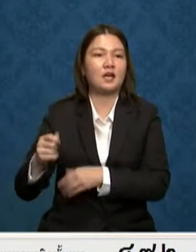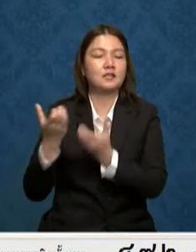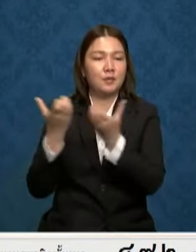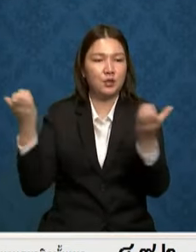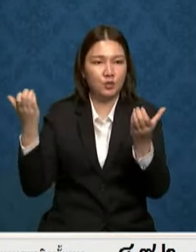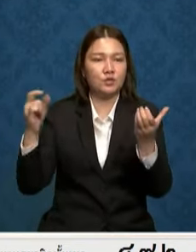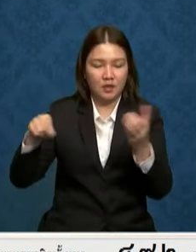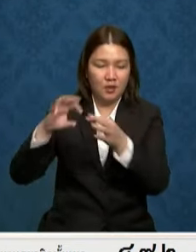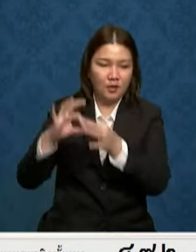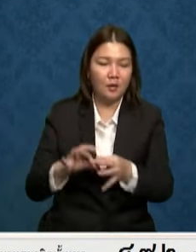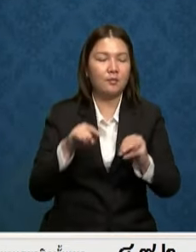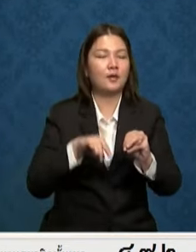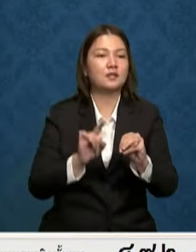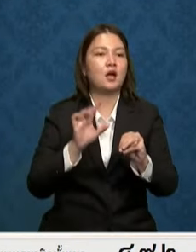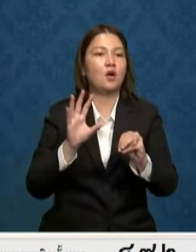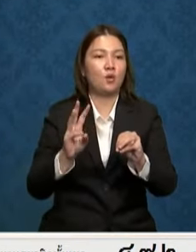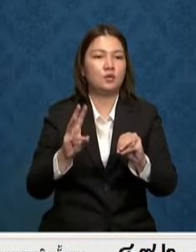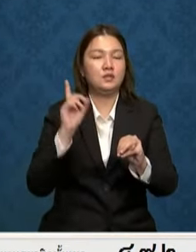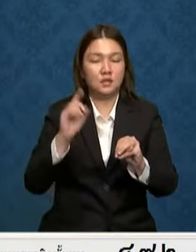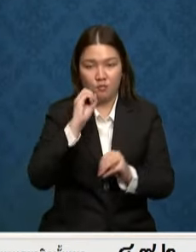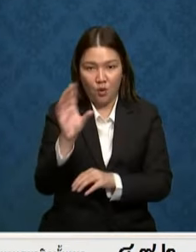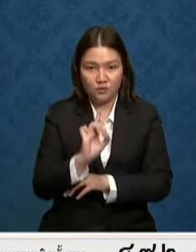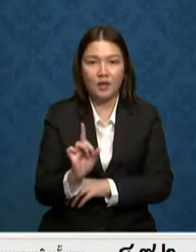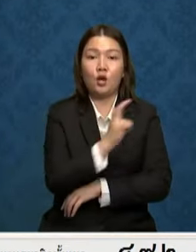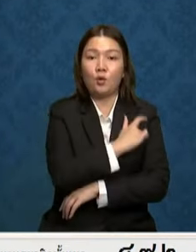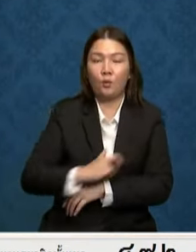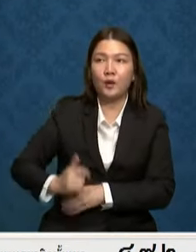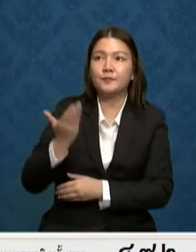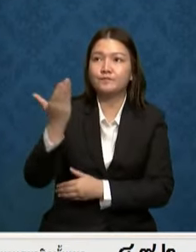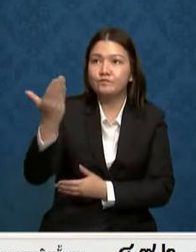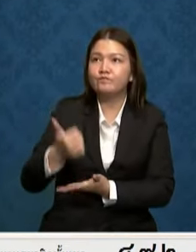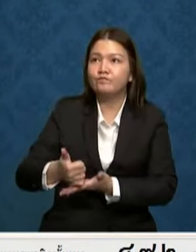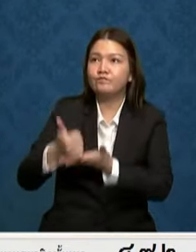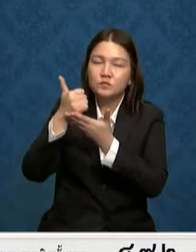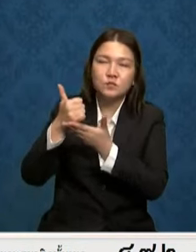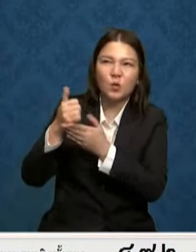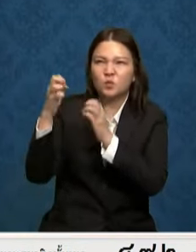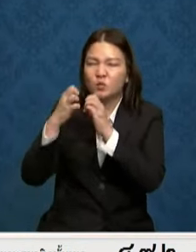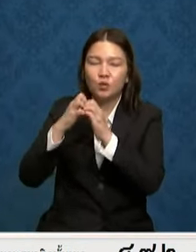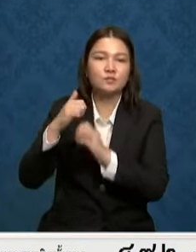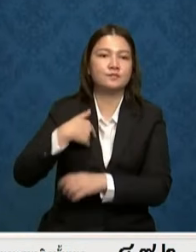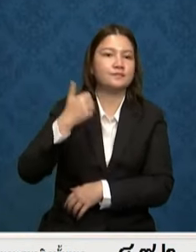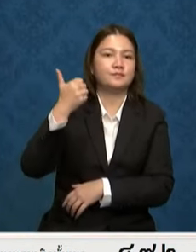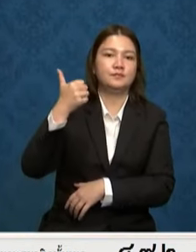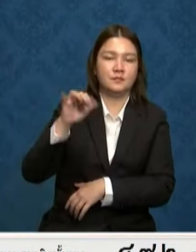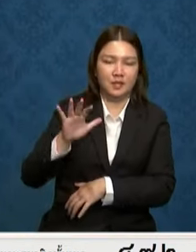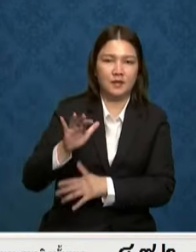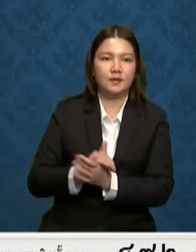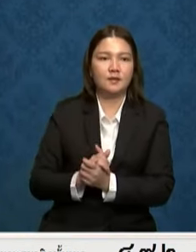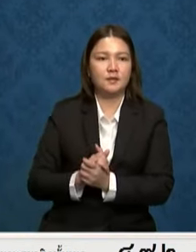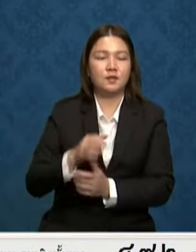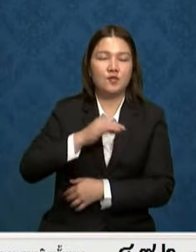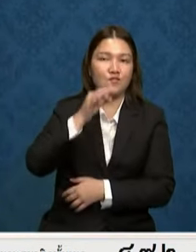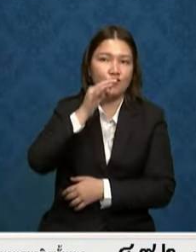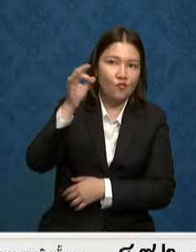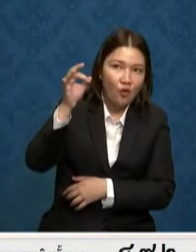ครับองค์พระมหากษัตริย์เนี่เป็นที่เคารพสักการะแล้วก็ล่วงละเมิดมีได้นะครับนัหมายถึงว่าเอ่อจะไปฟ้อง